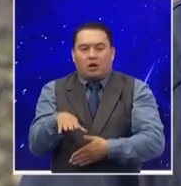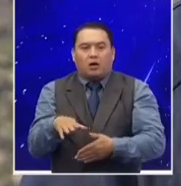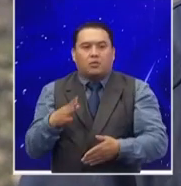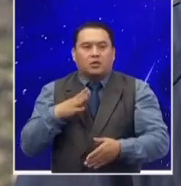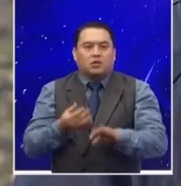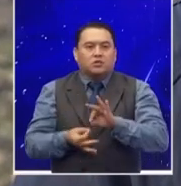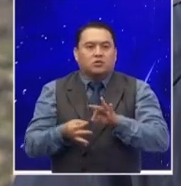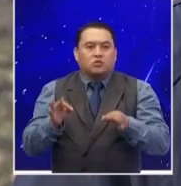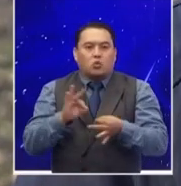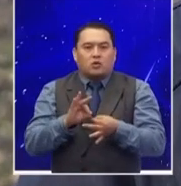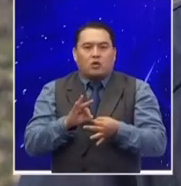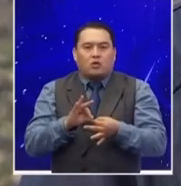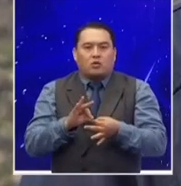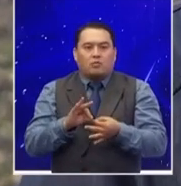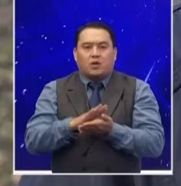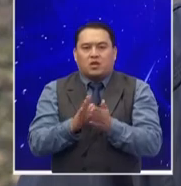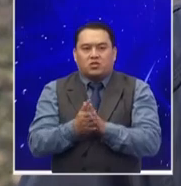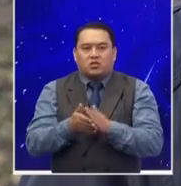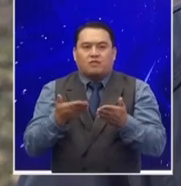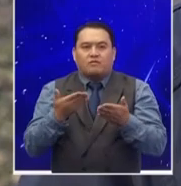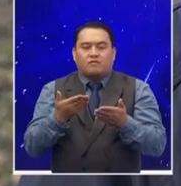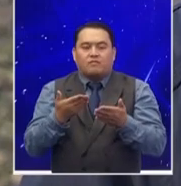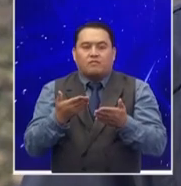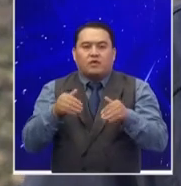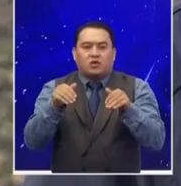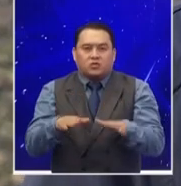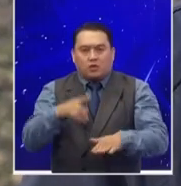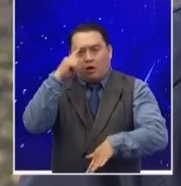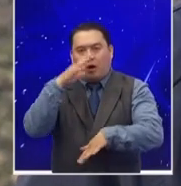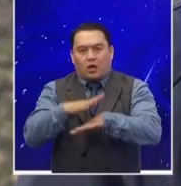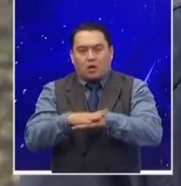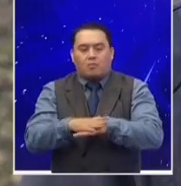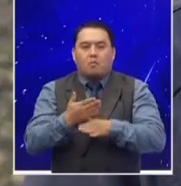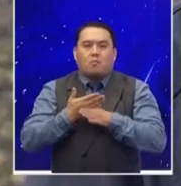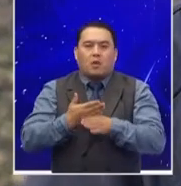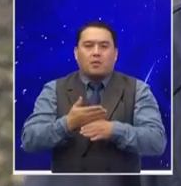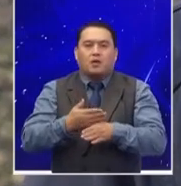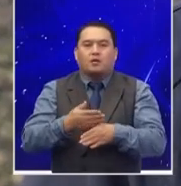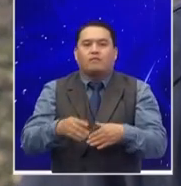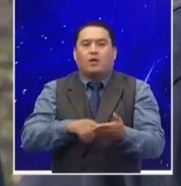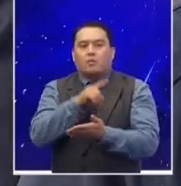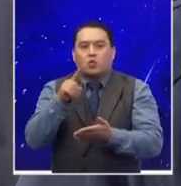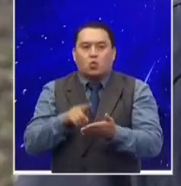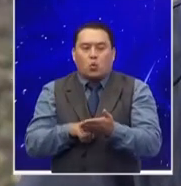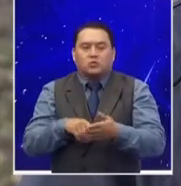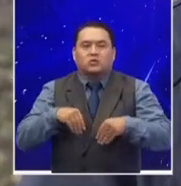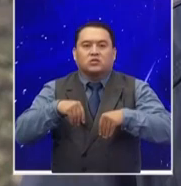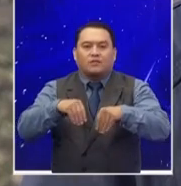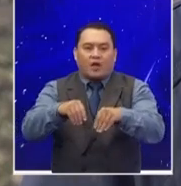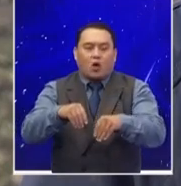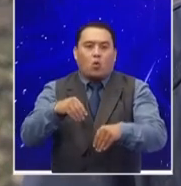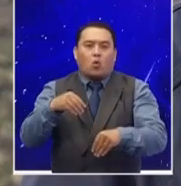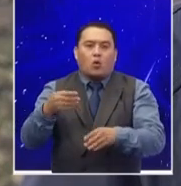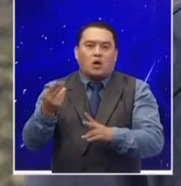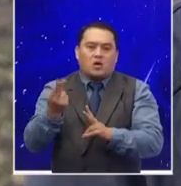очень тяжело, но вышли с положения. Как-то акимат помог, все эти вопросы решили, кто свеклу сеял, тем какие-то